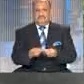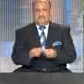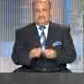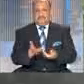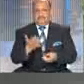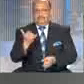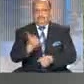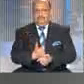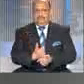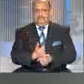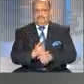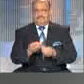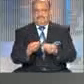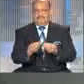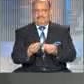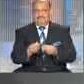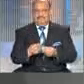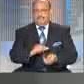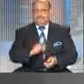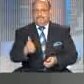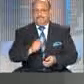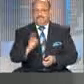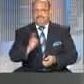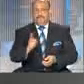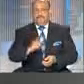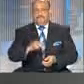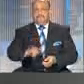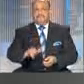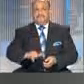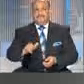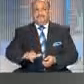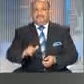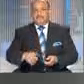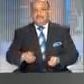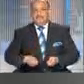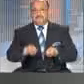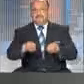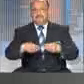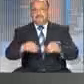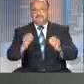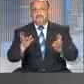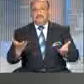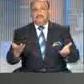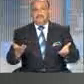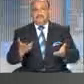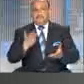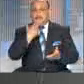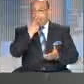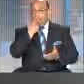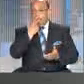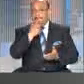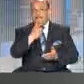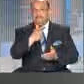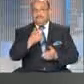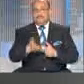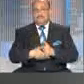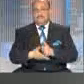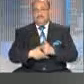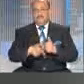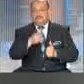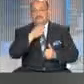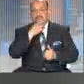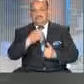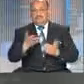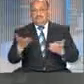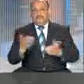لكن المحصول أدخله في حالة من الذهول. مشكلة في الزريعة، معناتها متأكد منه مشكلة في الزريعة نتاع الفقر. لأنه يعني السيد المزود أكد لي، قال لي صحيح راهي الزريعة